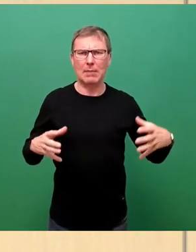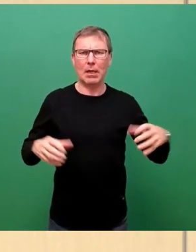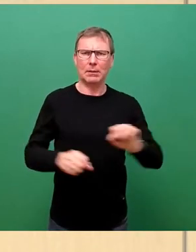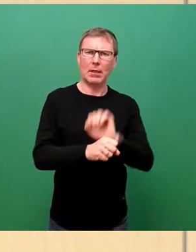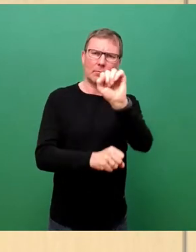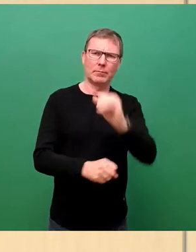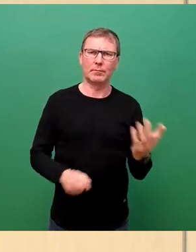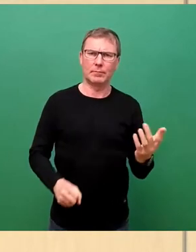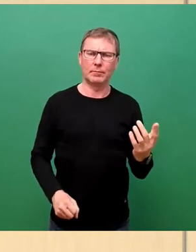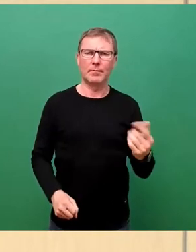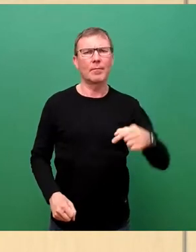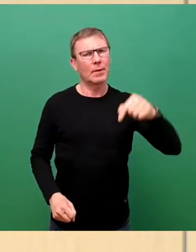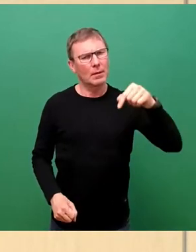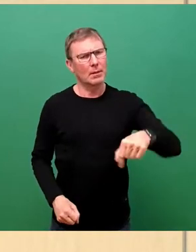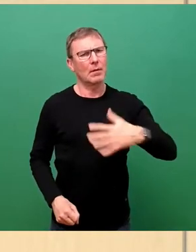auf unserem Kontinent.